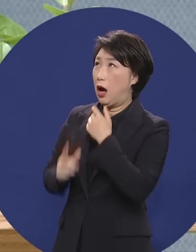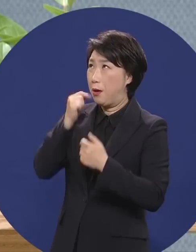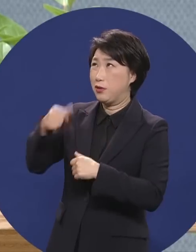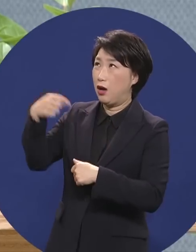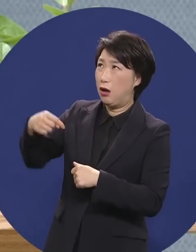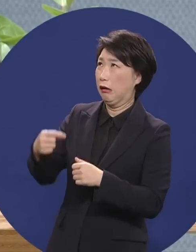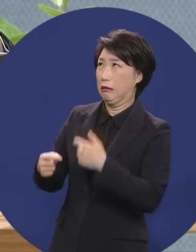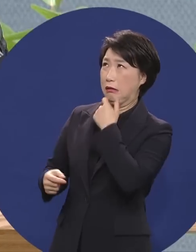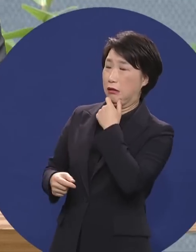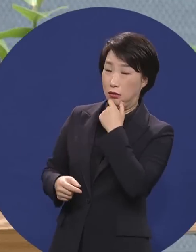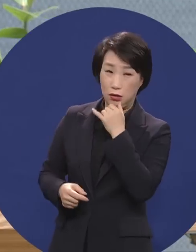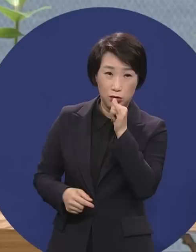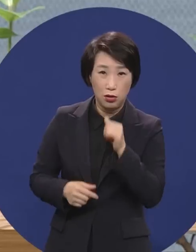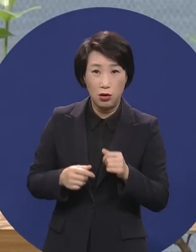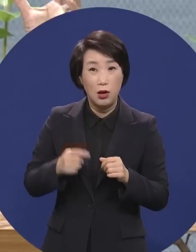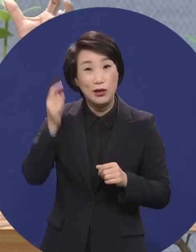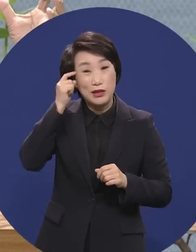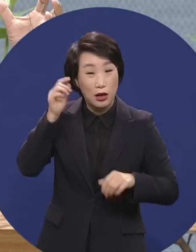싫어요.